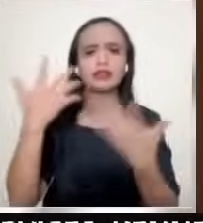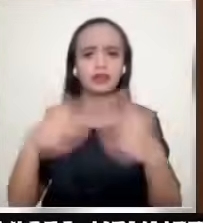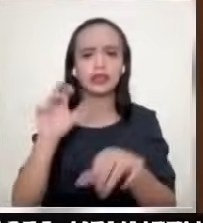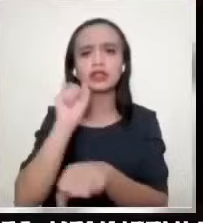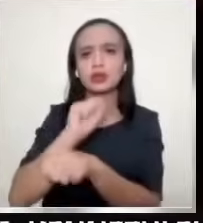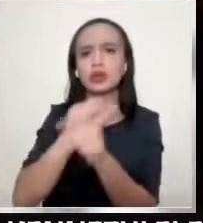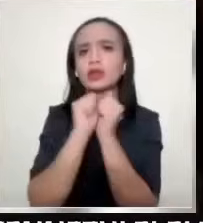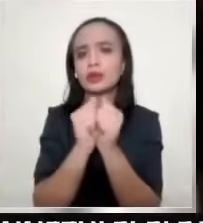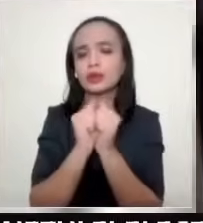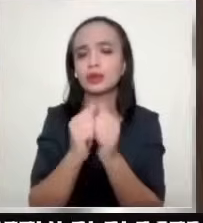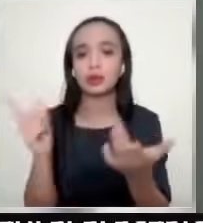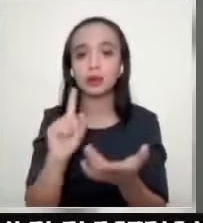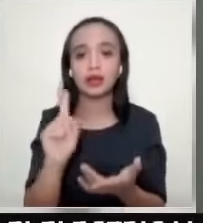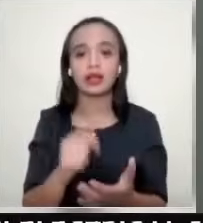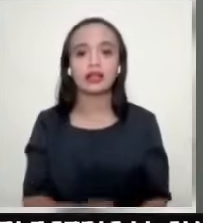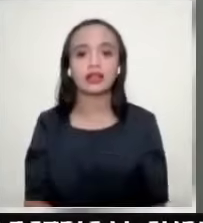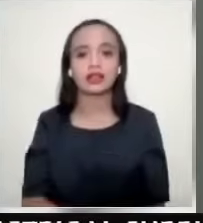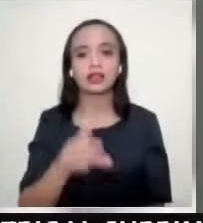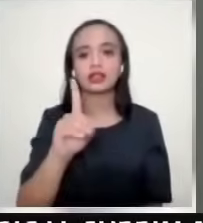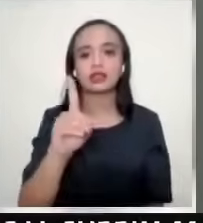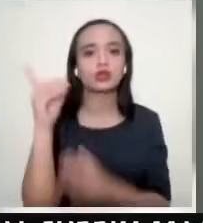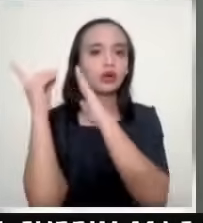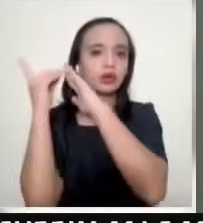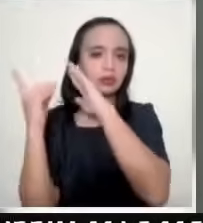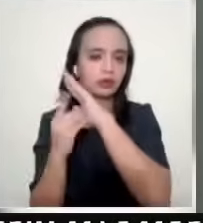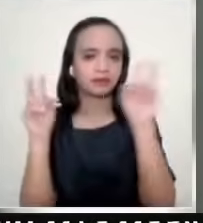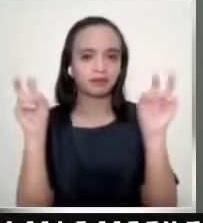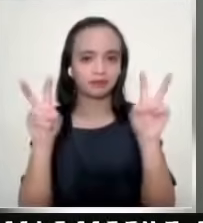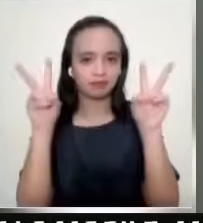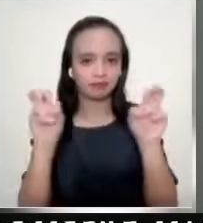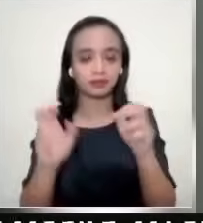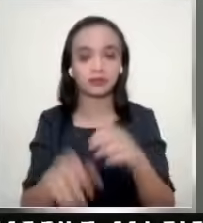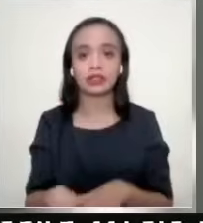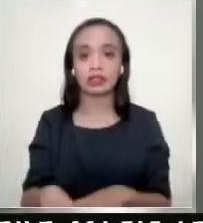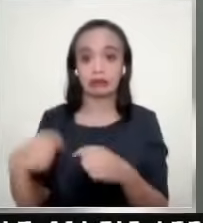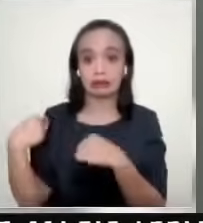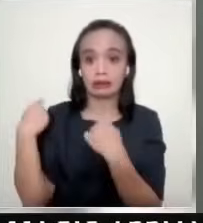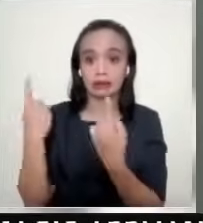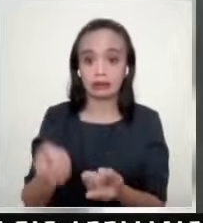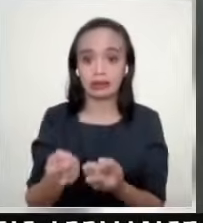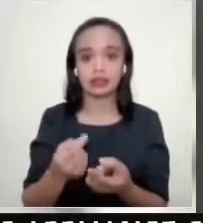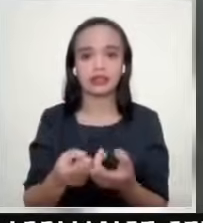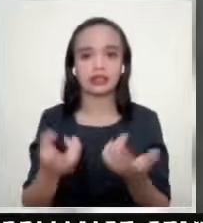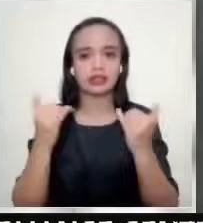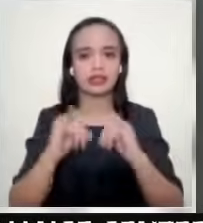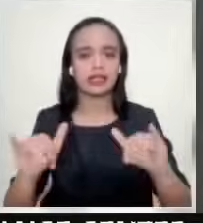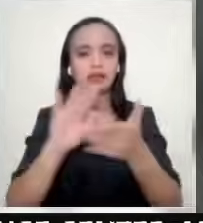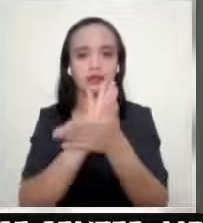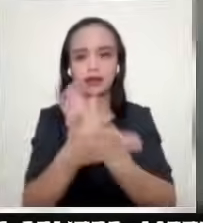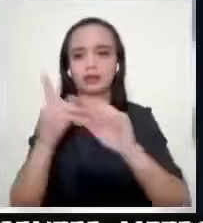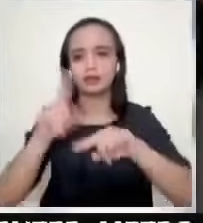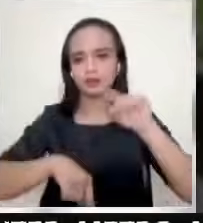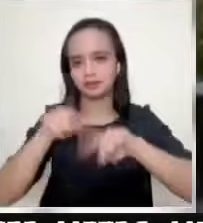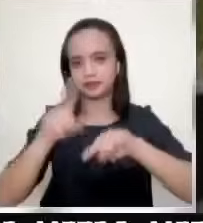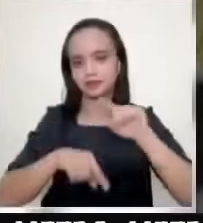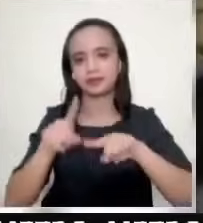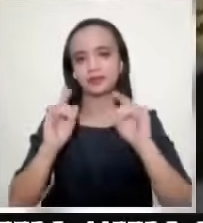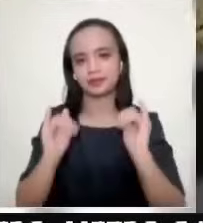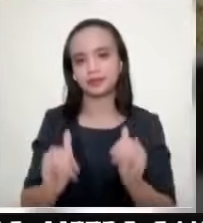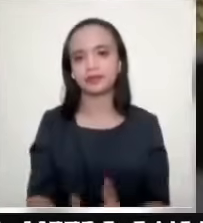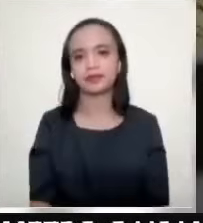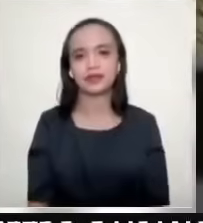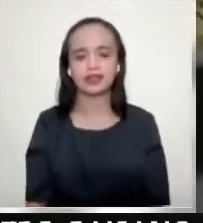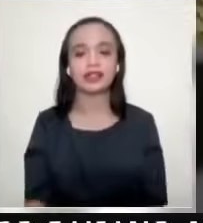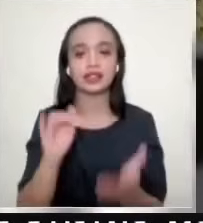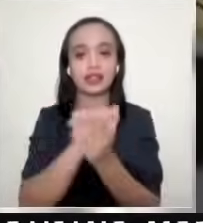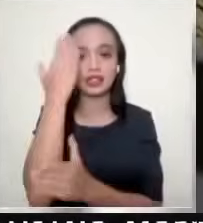na Dormitoryo. At mula noon, the two remained friends. Kaya't sa look test pa lang